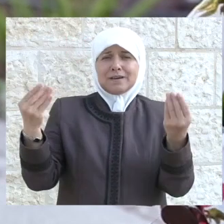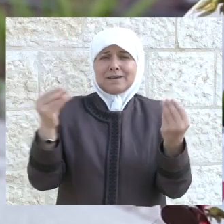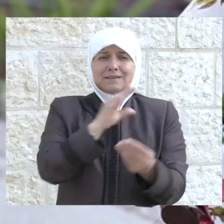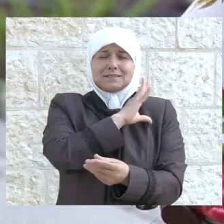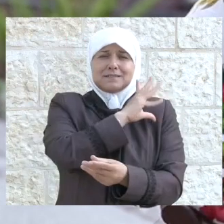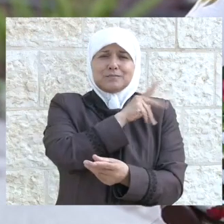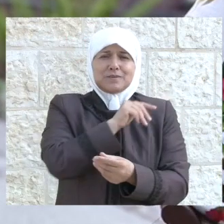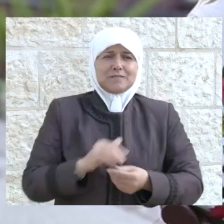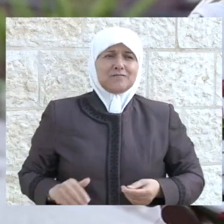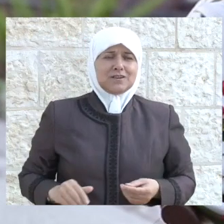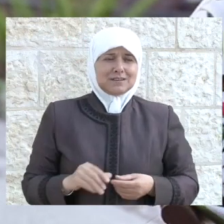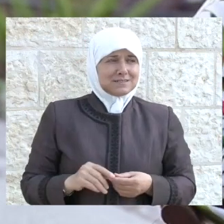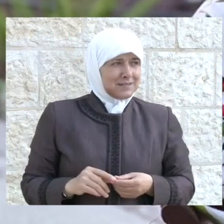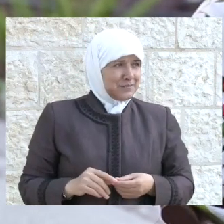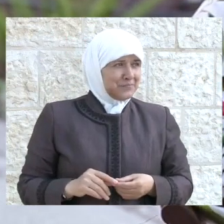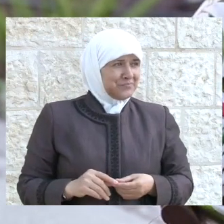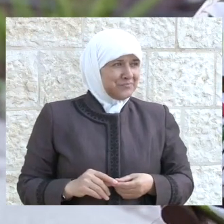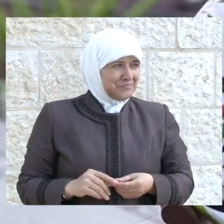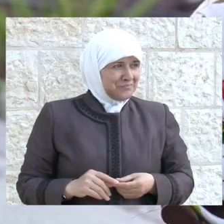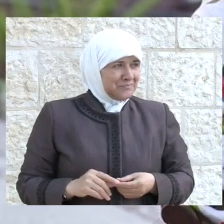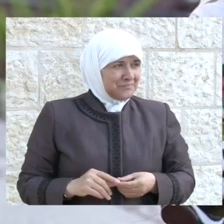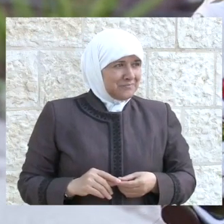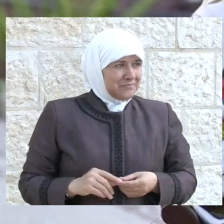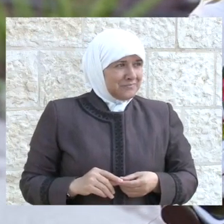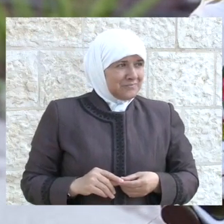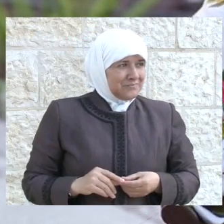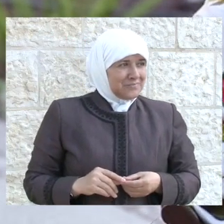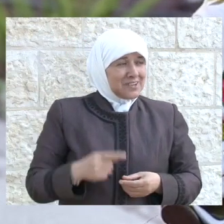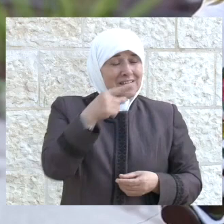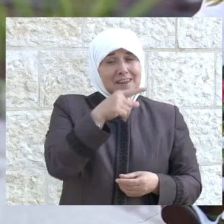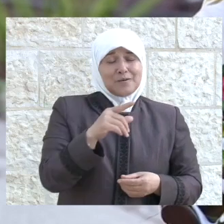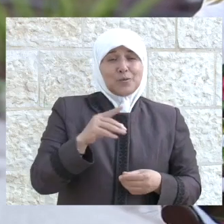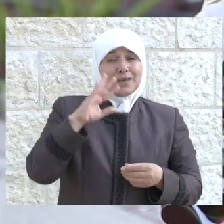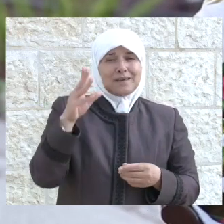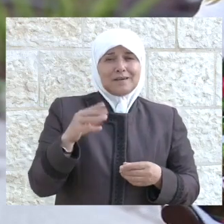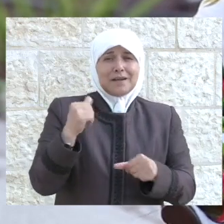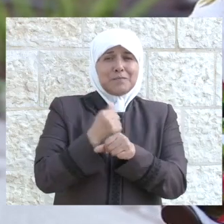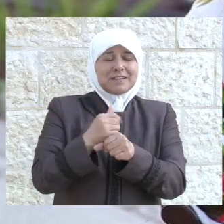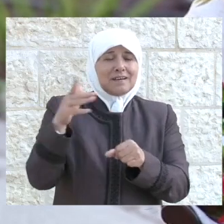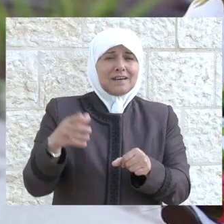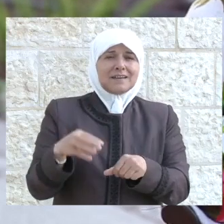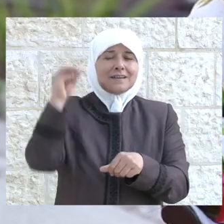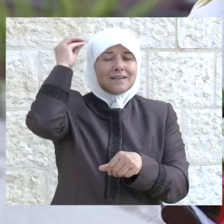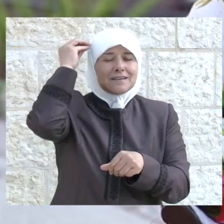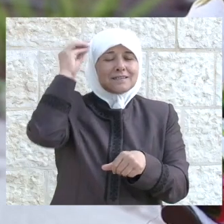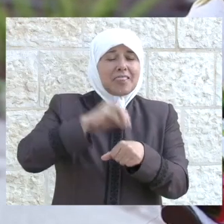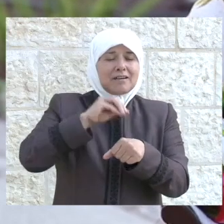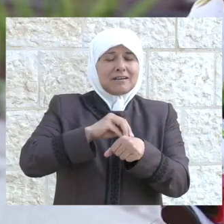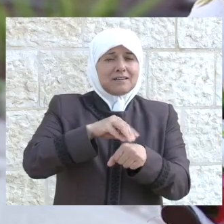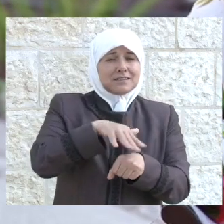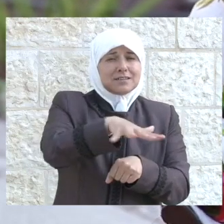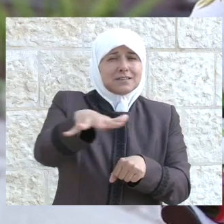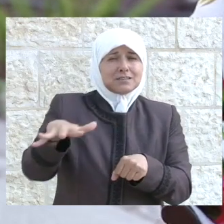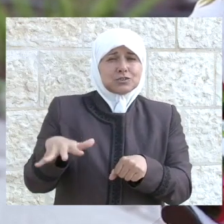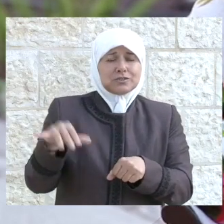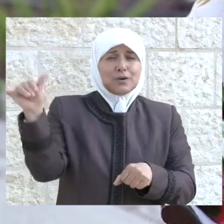اللحظة. تذكرت فيها مقولة الرئيس الراحل ياسر عرفات أول ما حكى: سترفع زهرة من زهرات فلسطين